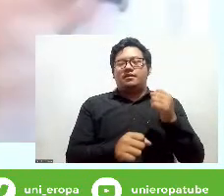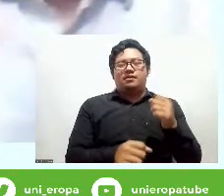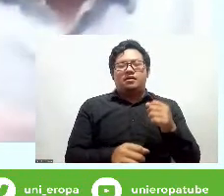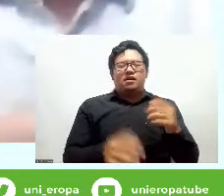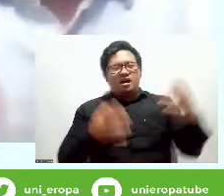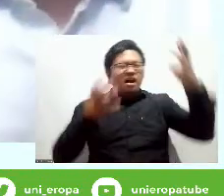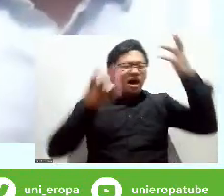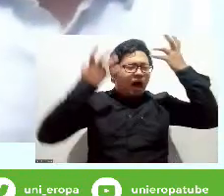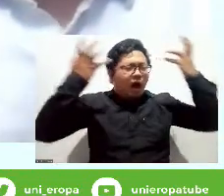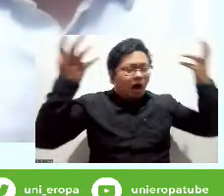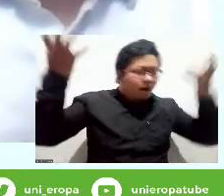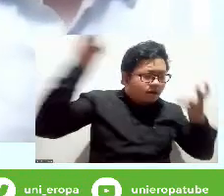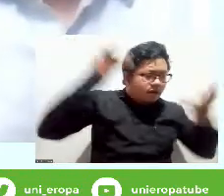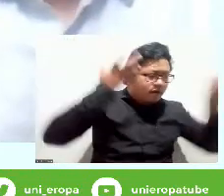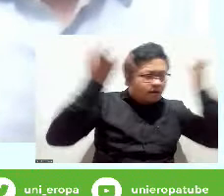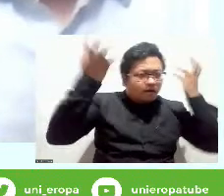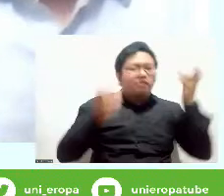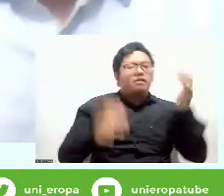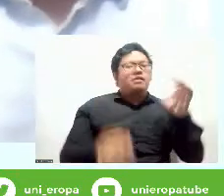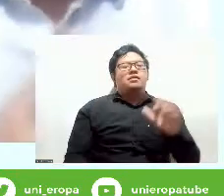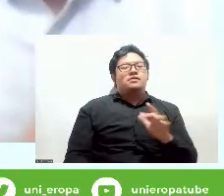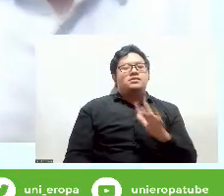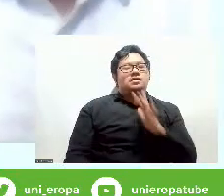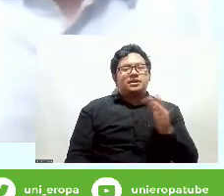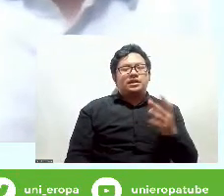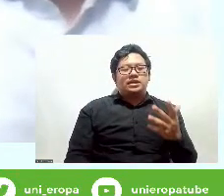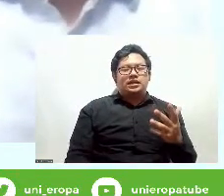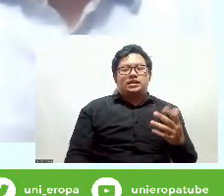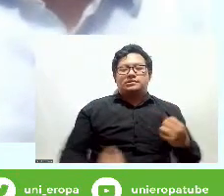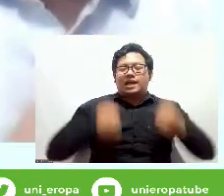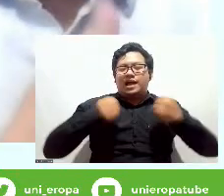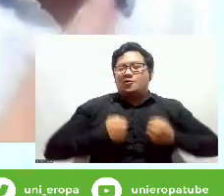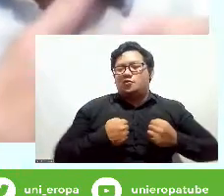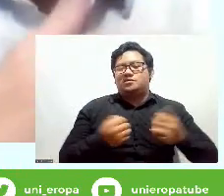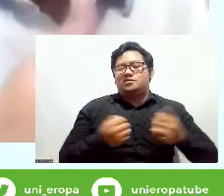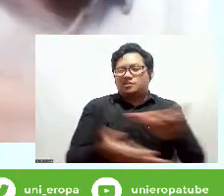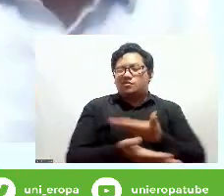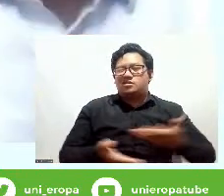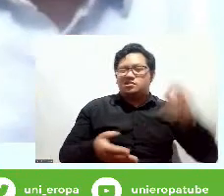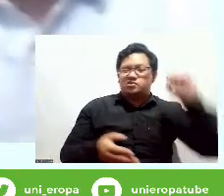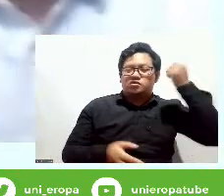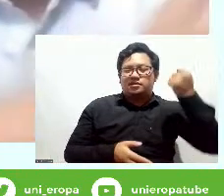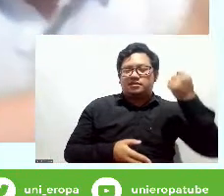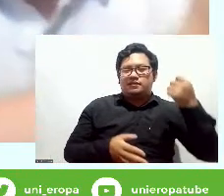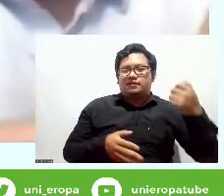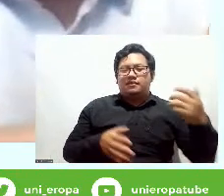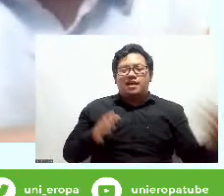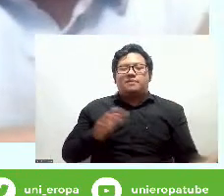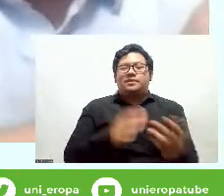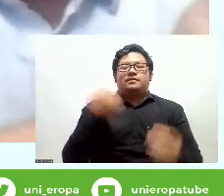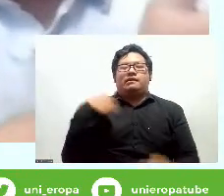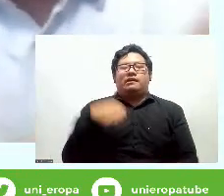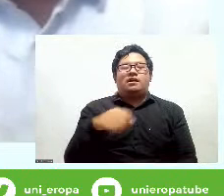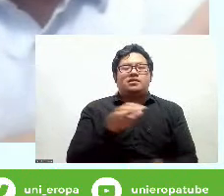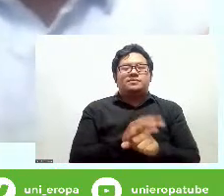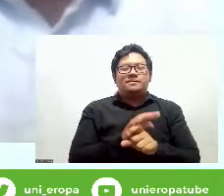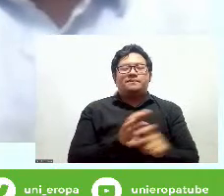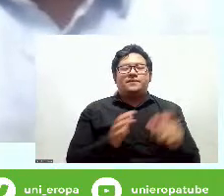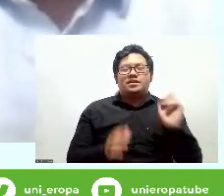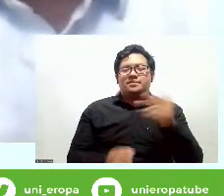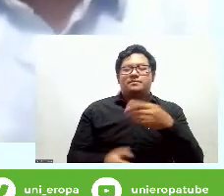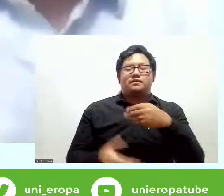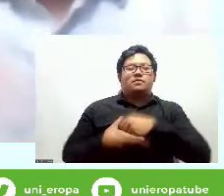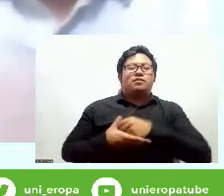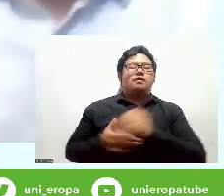cukup tangguh untuk kemudian menghadapi situasi sulit karena enggak punya tabungan jadi ketika kemudian gak bisa melaut karena hujannya lebih lebat